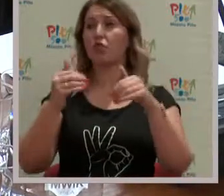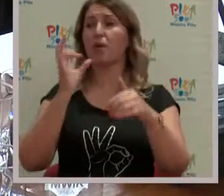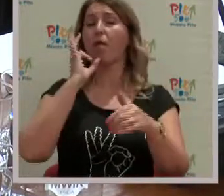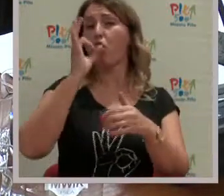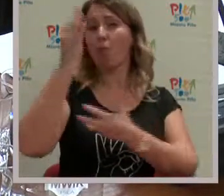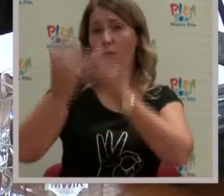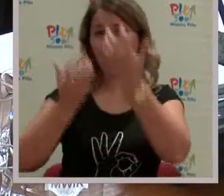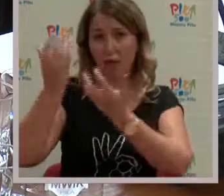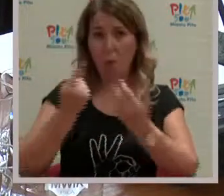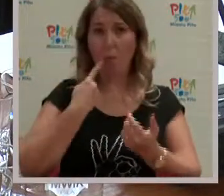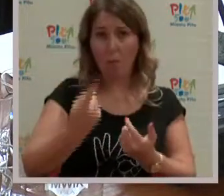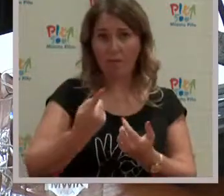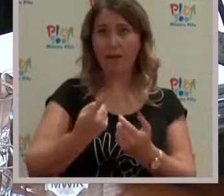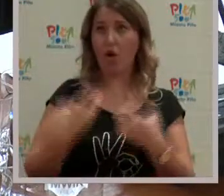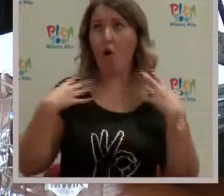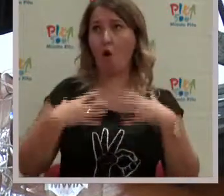usłyszeli.